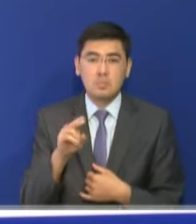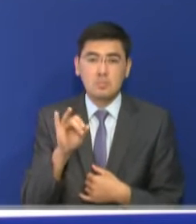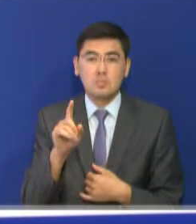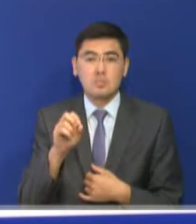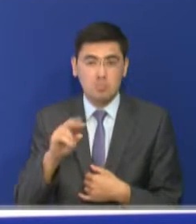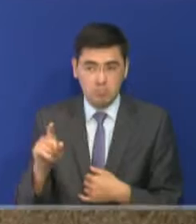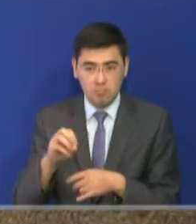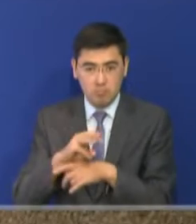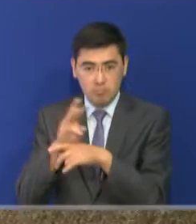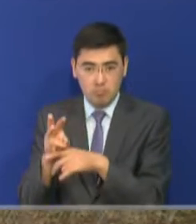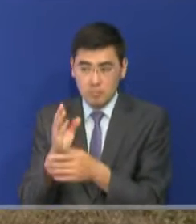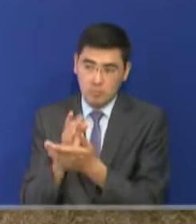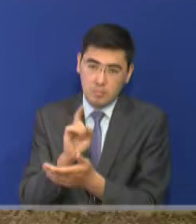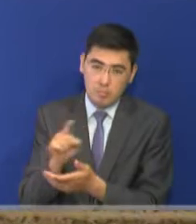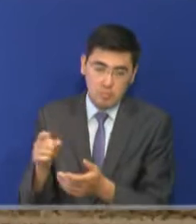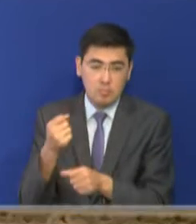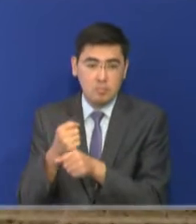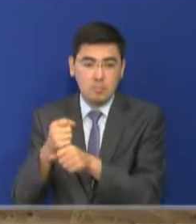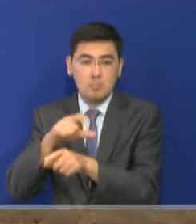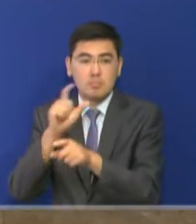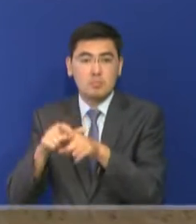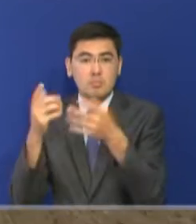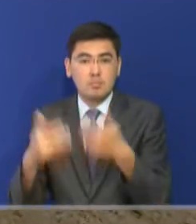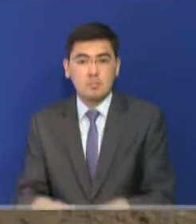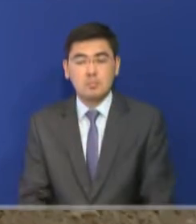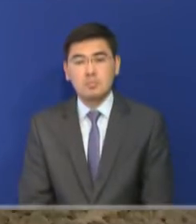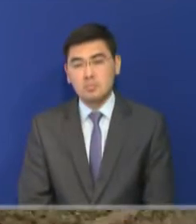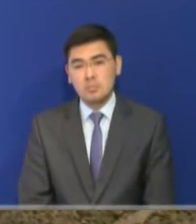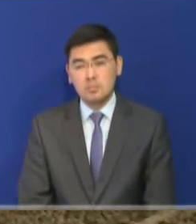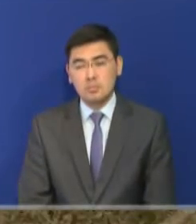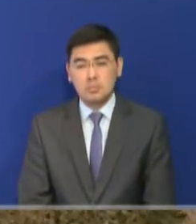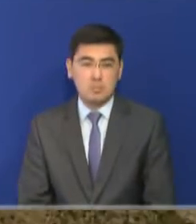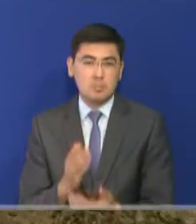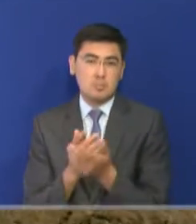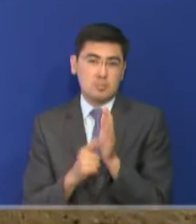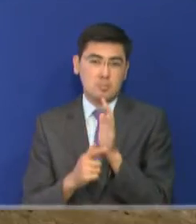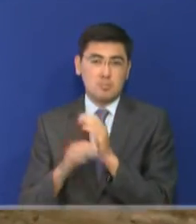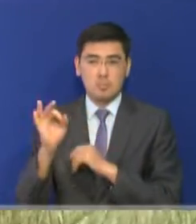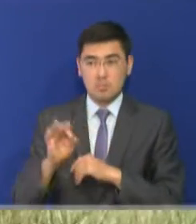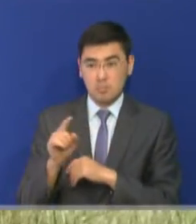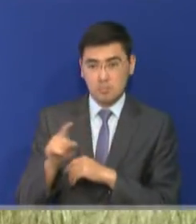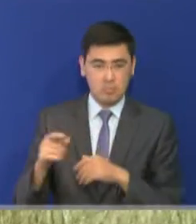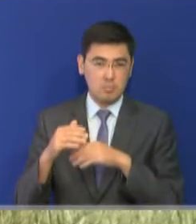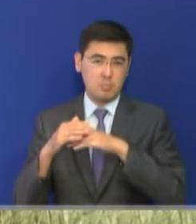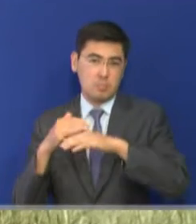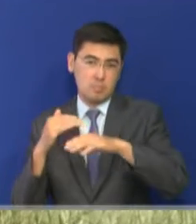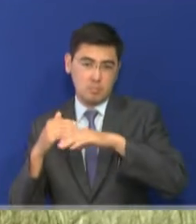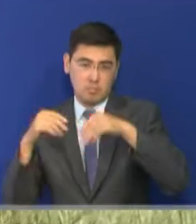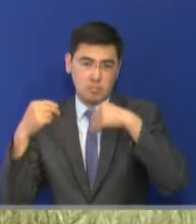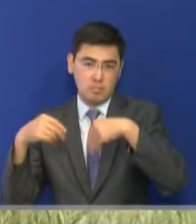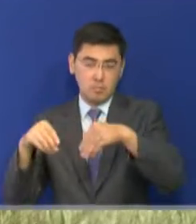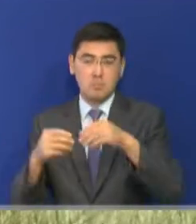завершили сезонные работы. 70 товариществ в нашем регионе занимаются растениеводством. Они обработали землю общей